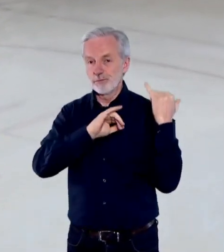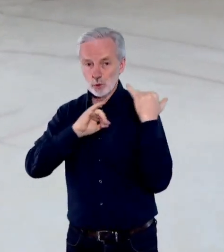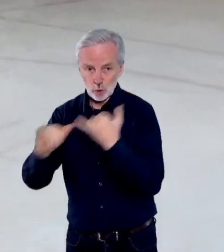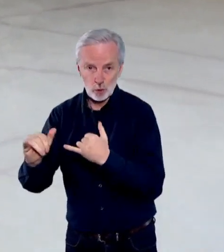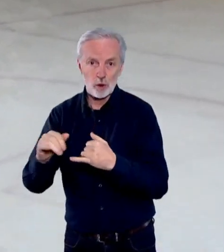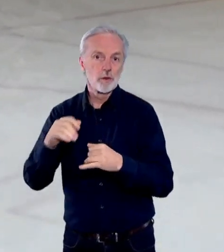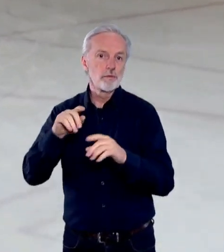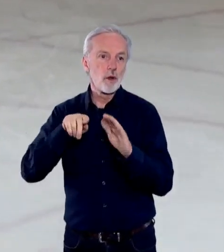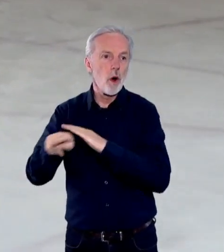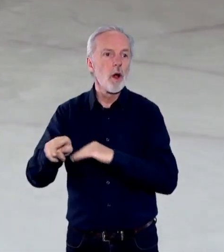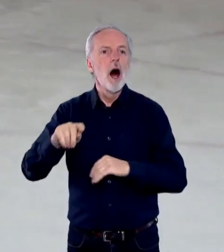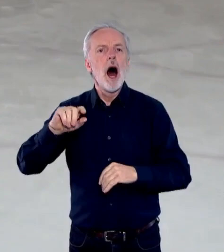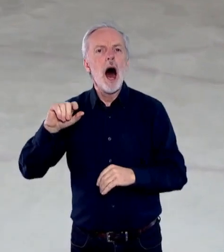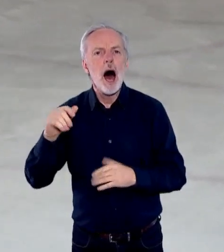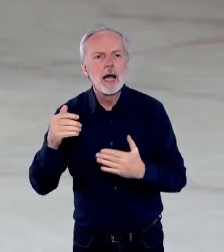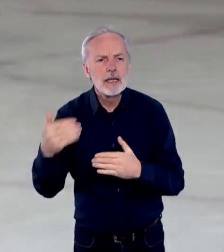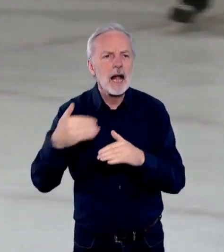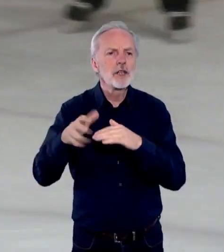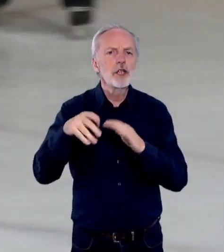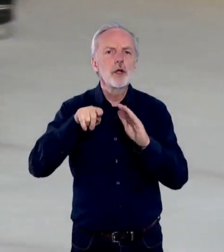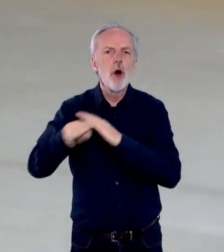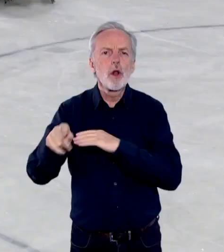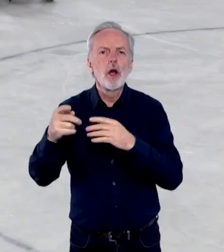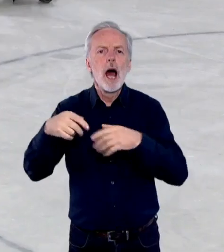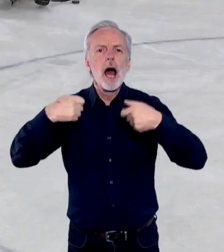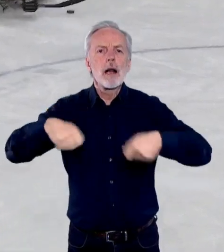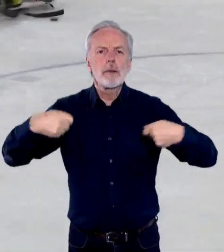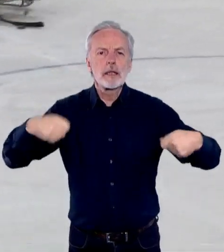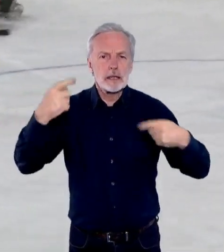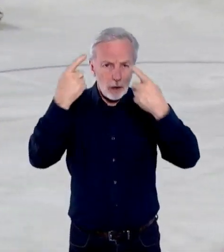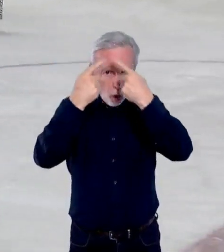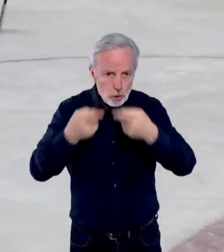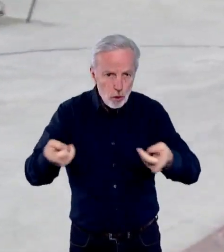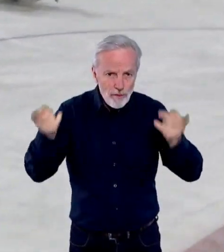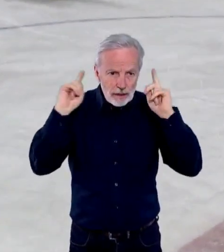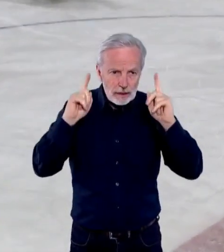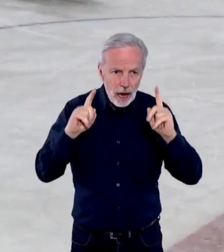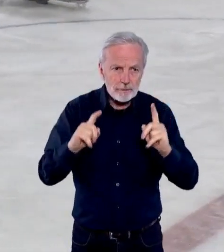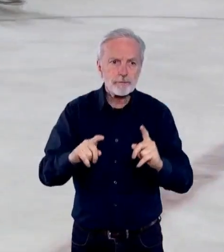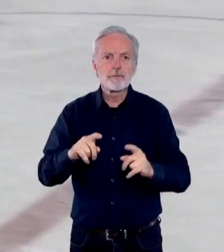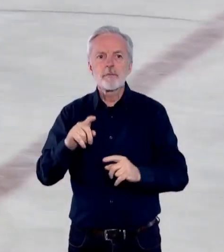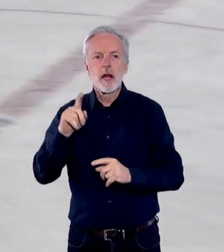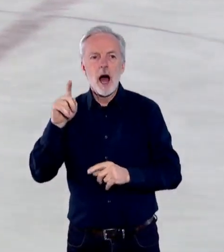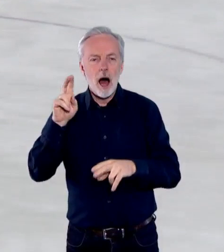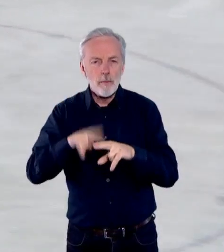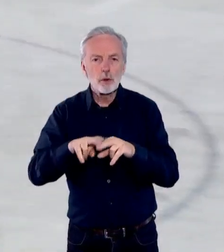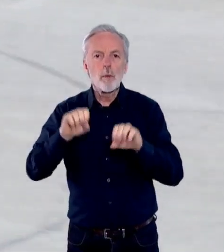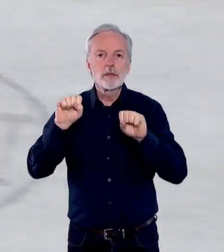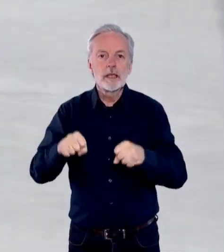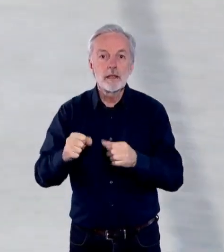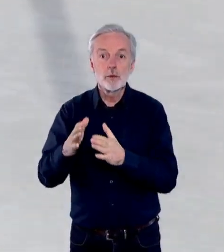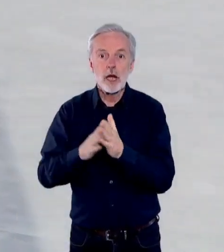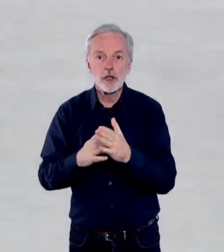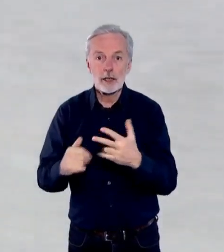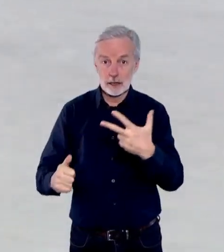zapsal slovenský reprezentant David Korman, který kvůli sněhové kalamitě nestihl první semifinále, vedli zlínští už